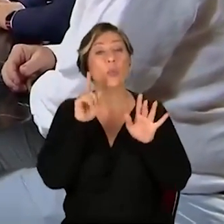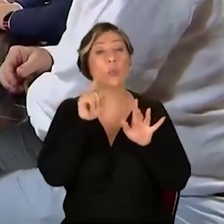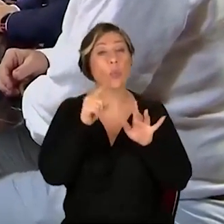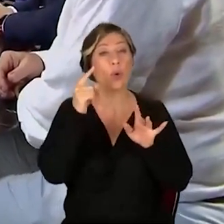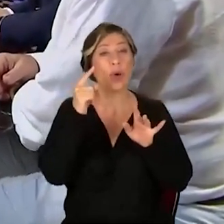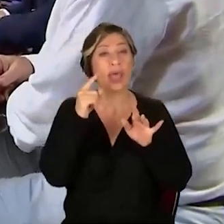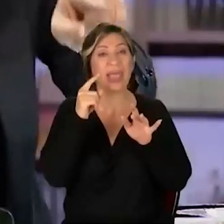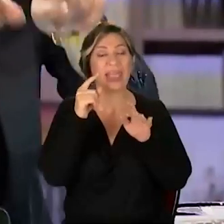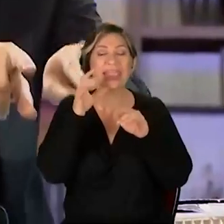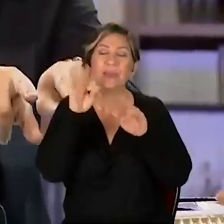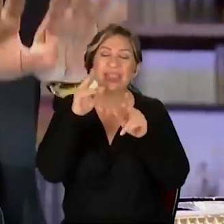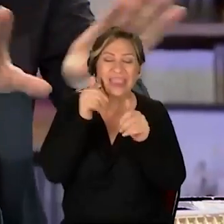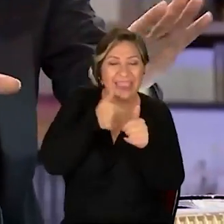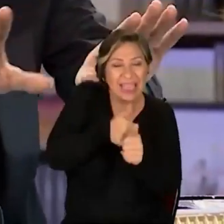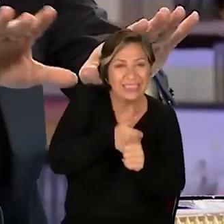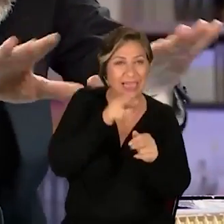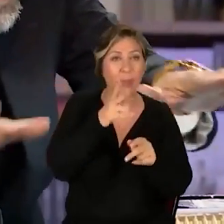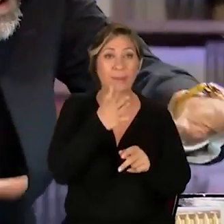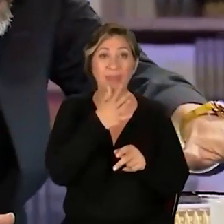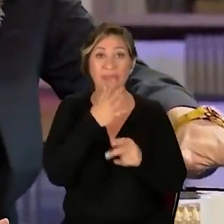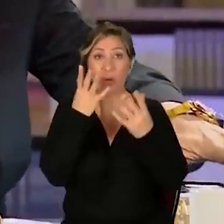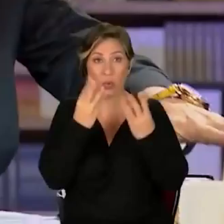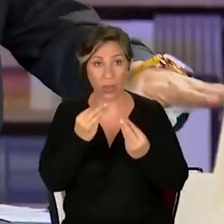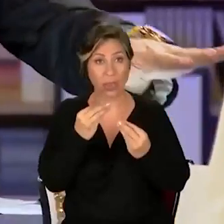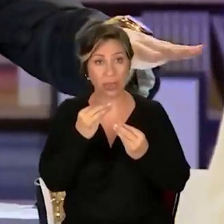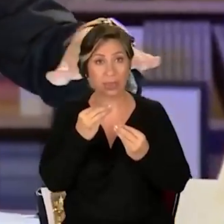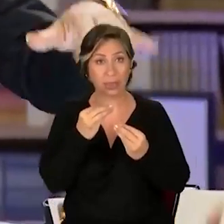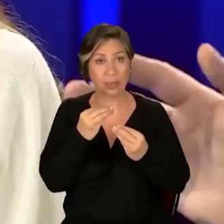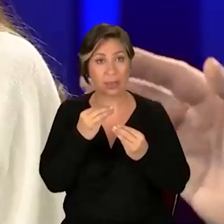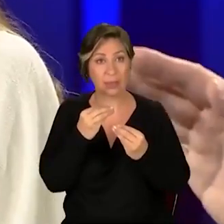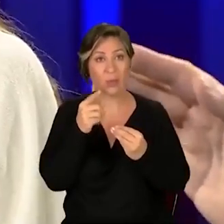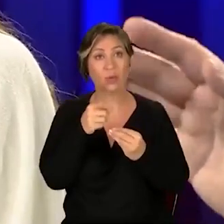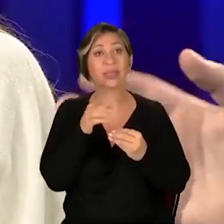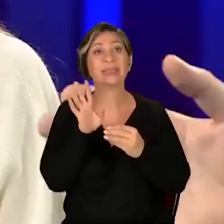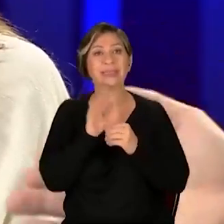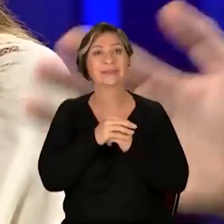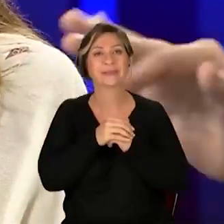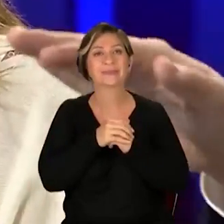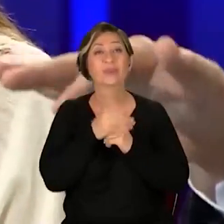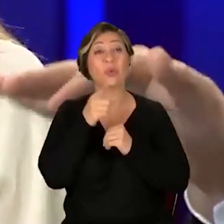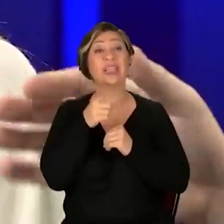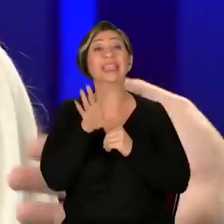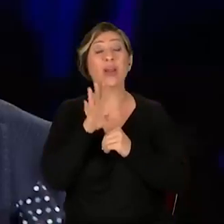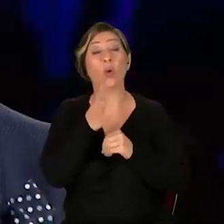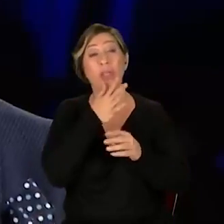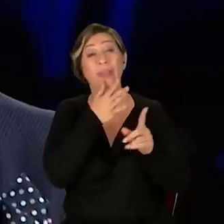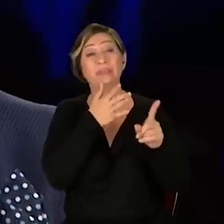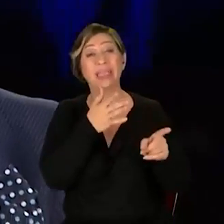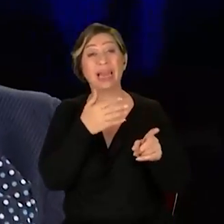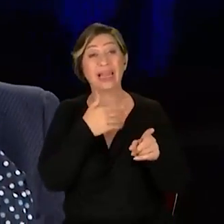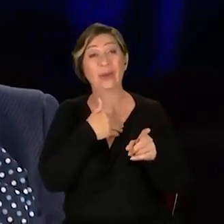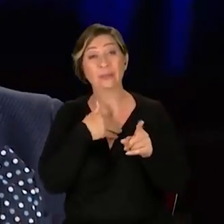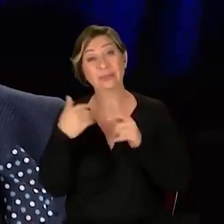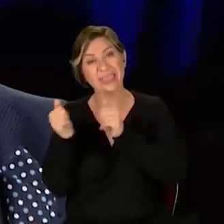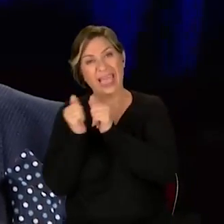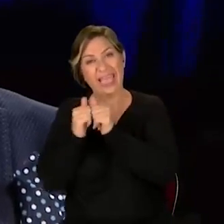değil. Ama da, ben bunu da bilimsel buluyorum. Anlatabildim, hı-hı, mi? Benimki öyle o de da değil. Bilimsel. O da değil. Evet, değil. O da bilimsel çünkü o hala bizim tarafta